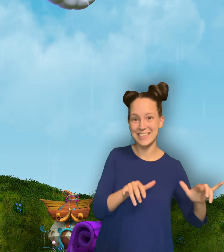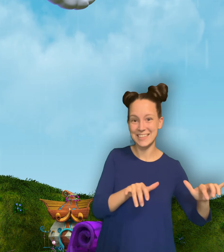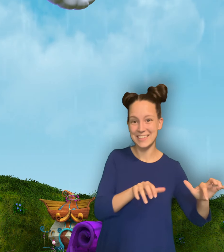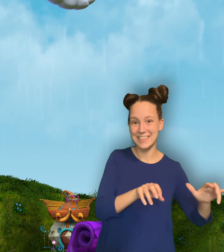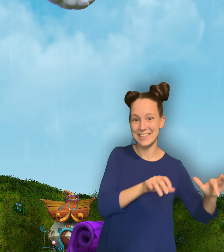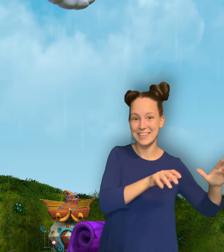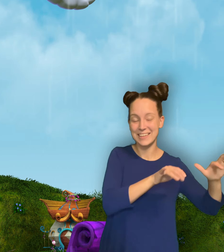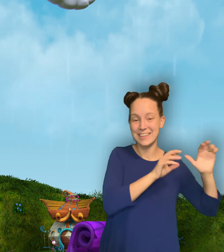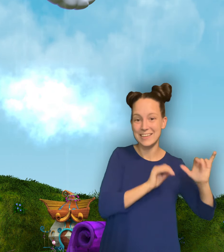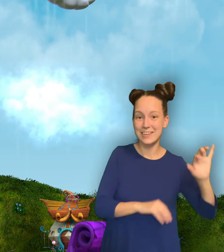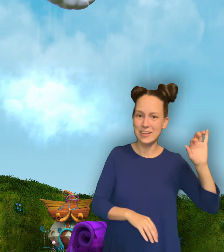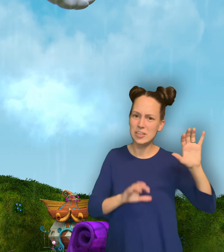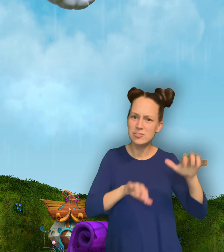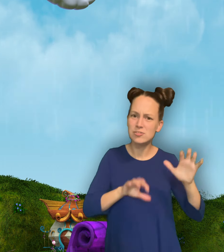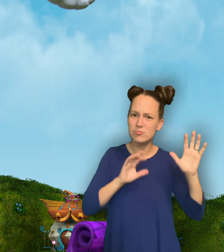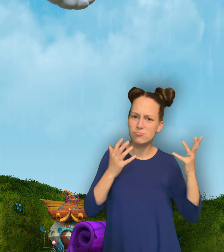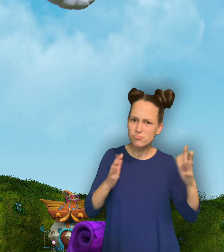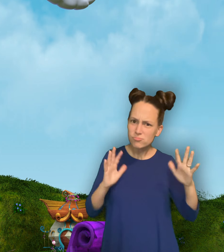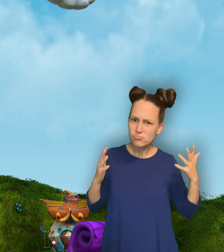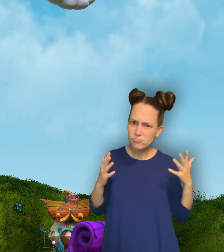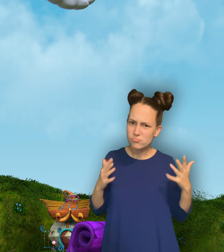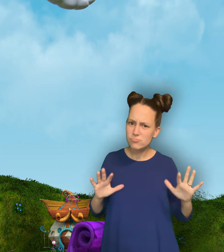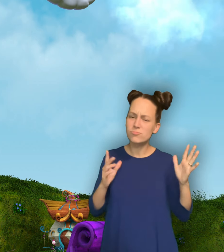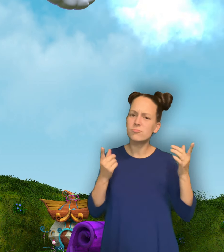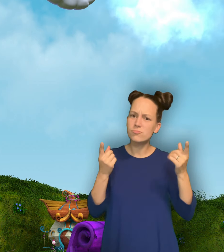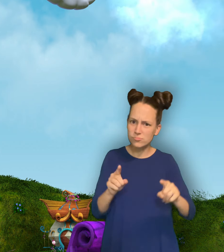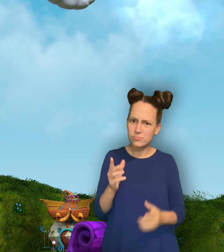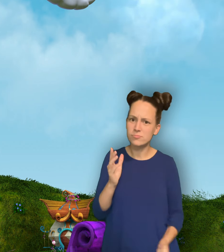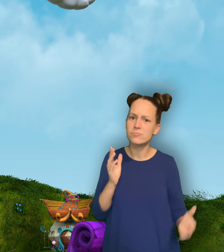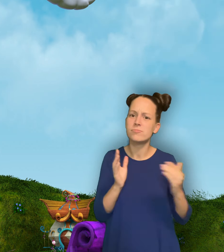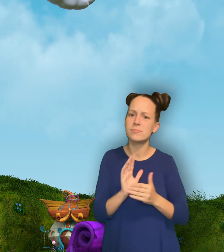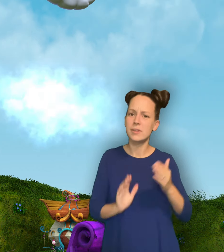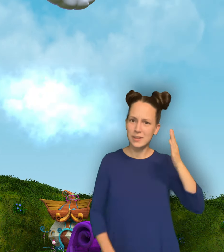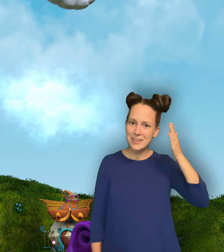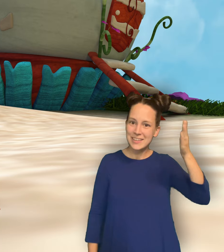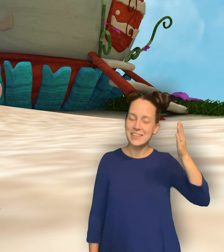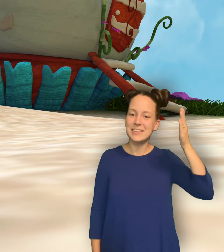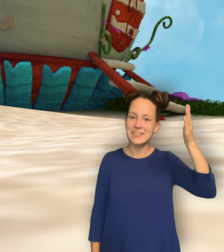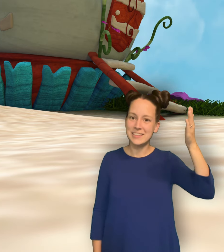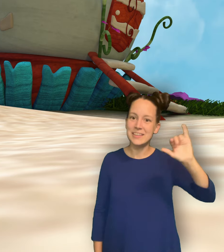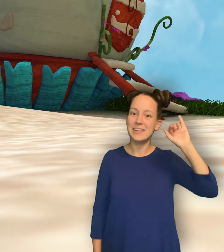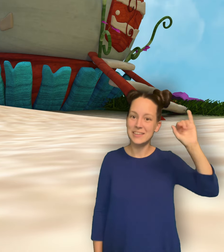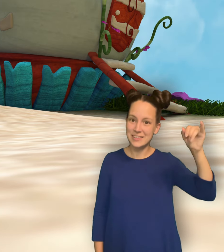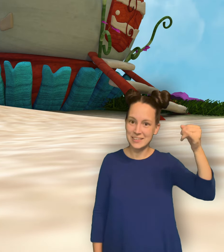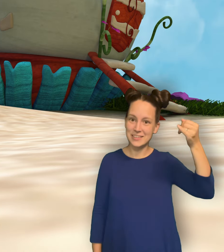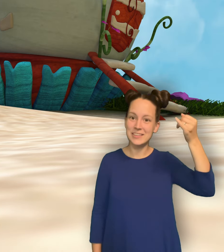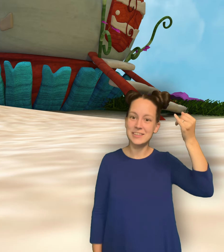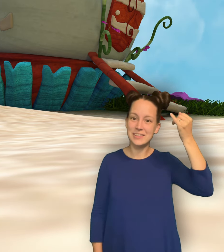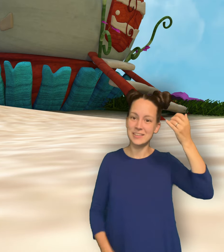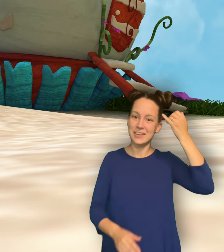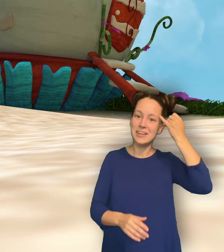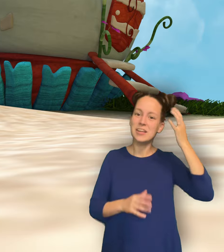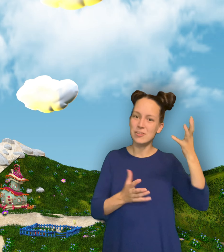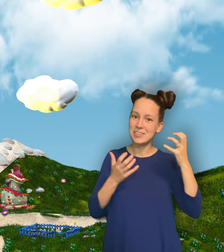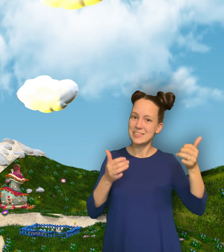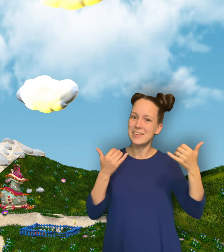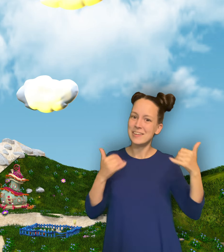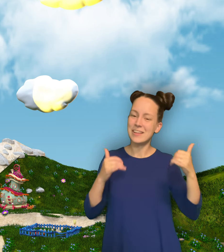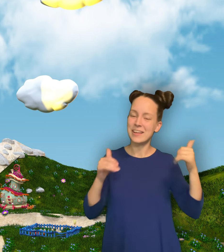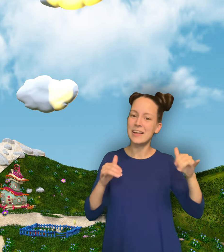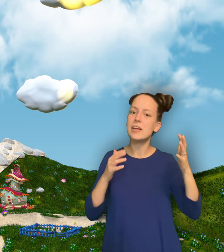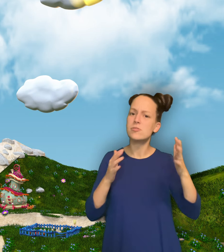け雨ああけ出直しでおいで赤ちゃん遊び